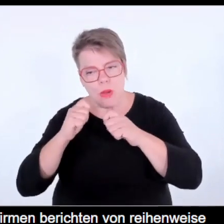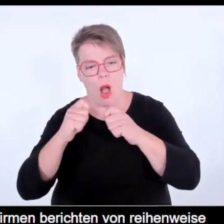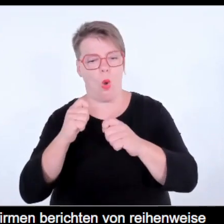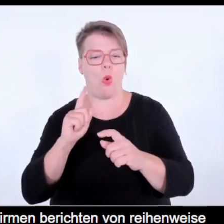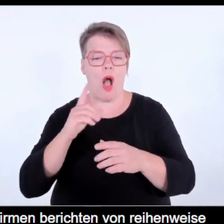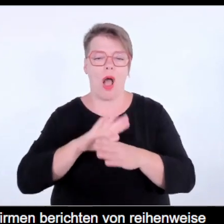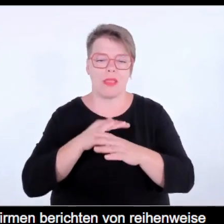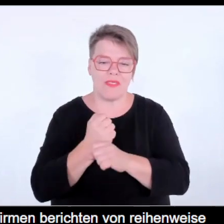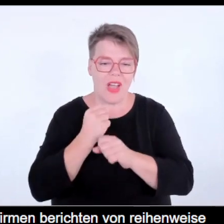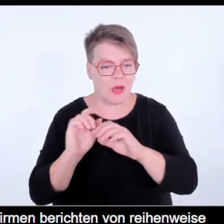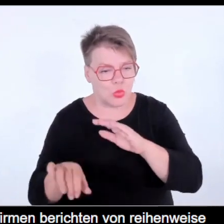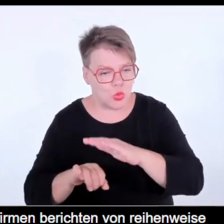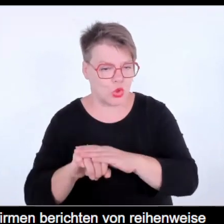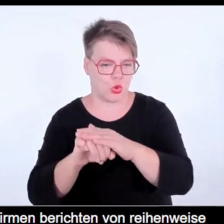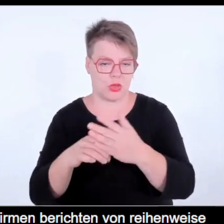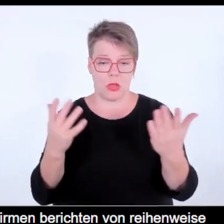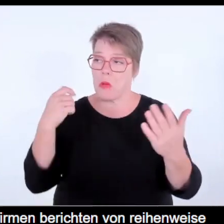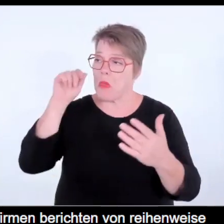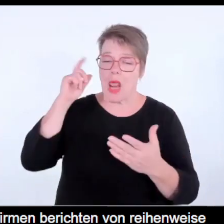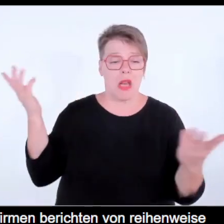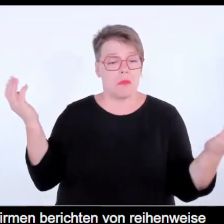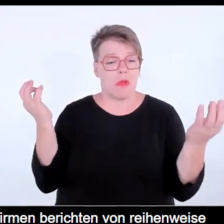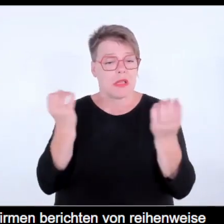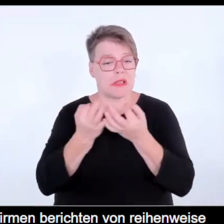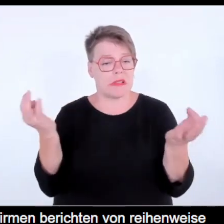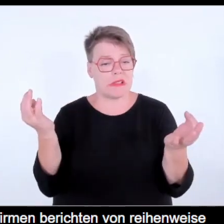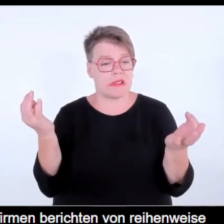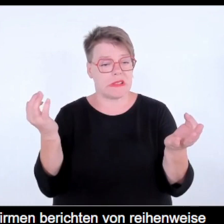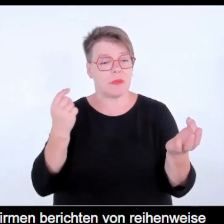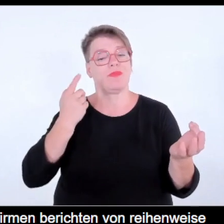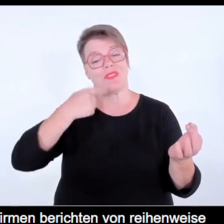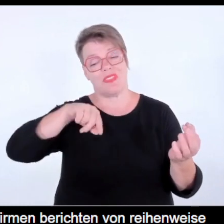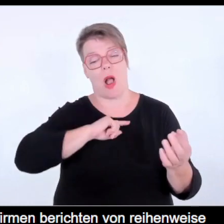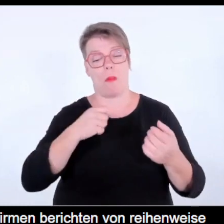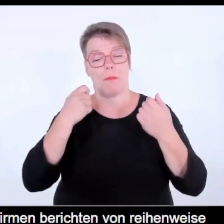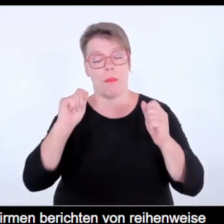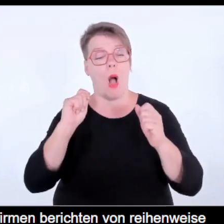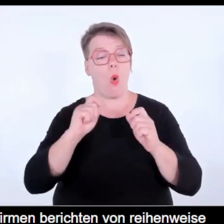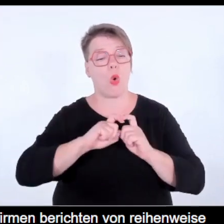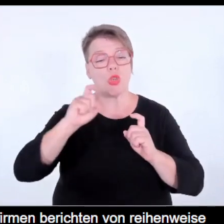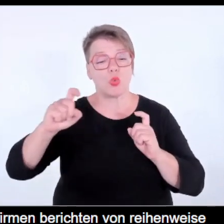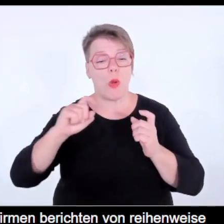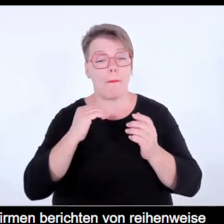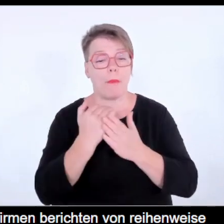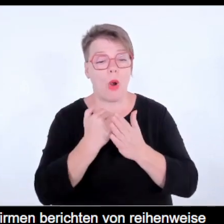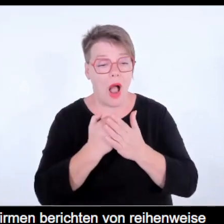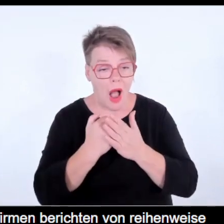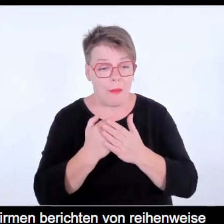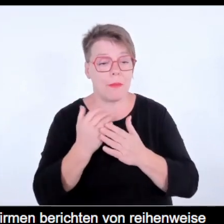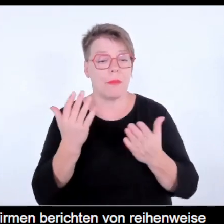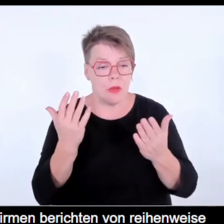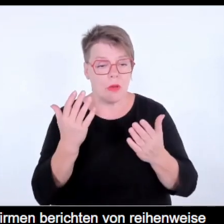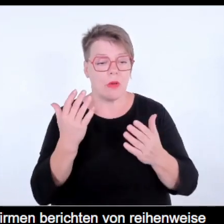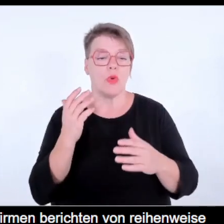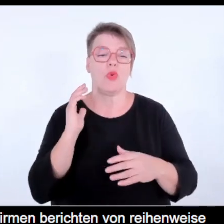Drei Prozent übernimmt der Staat. Das ist das großzügigste und beste Programm, das es jetzt derzeit in Deutschland gibt. Und der